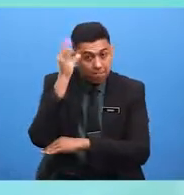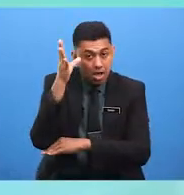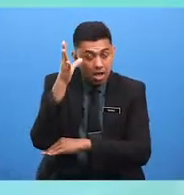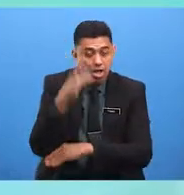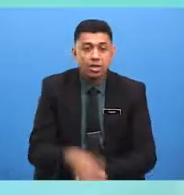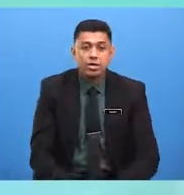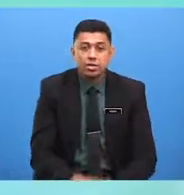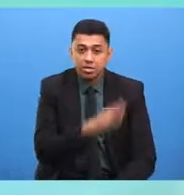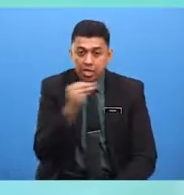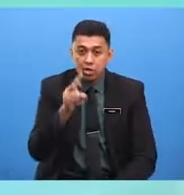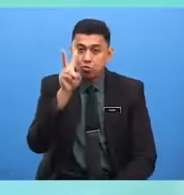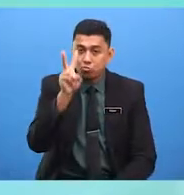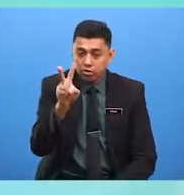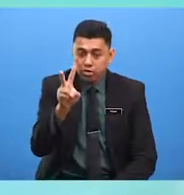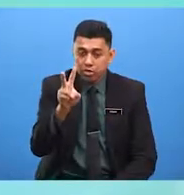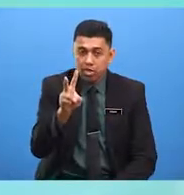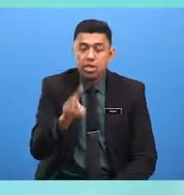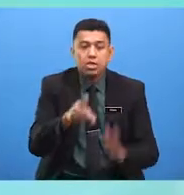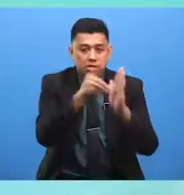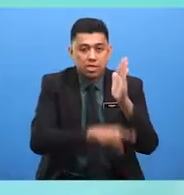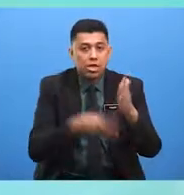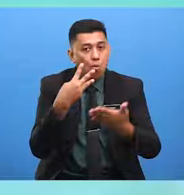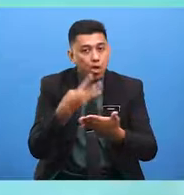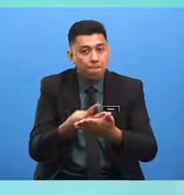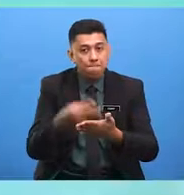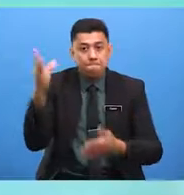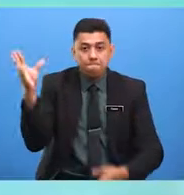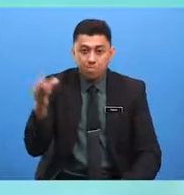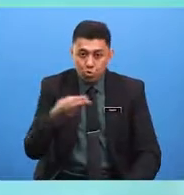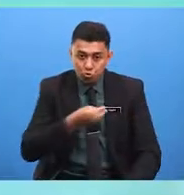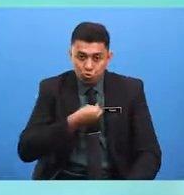yang kedua elah dasar keuangan mengunjungi